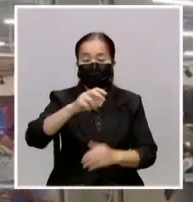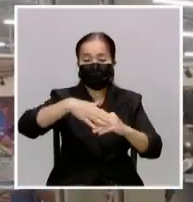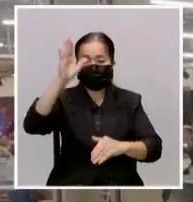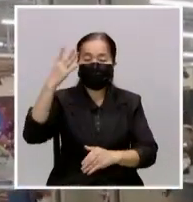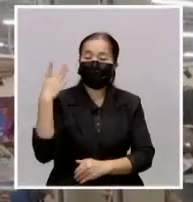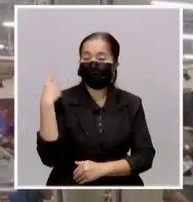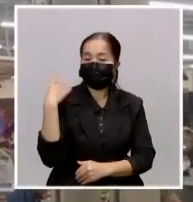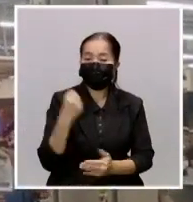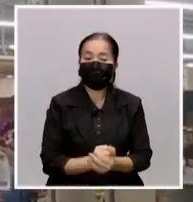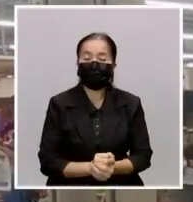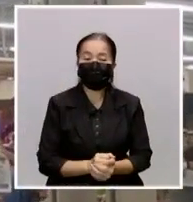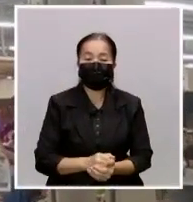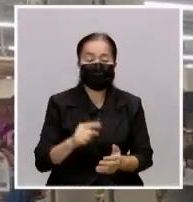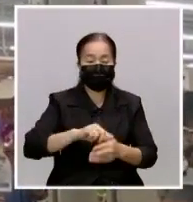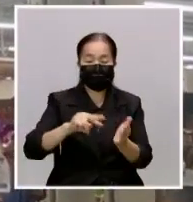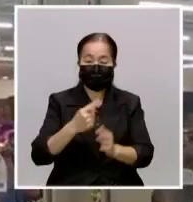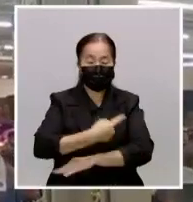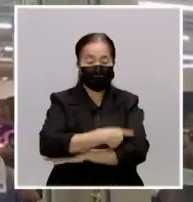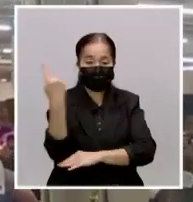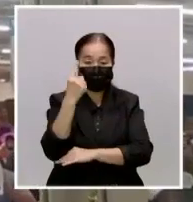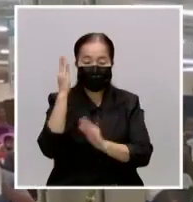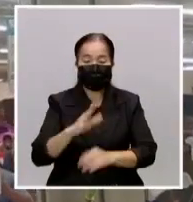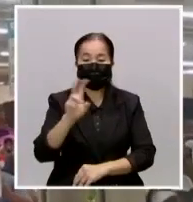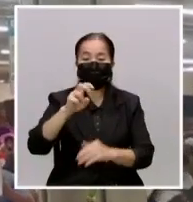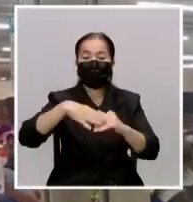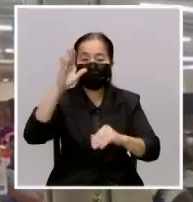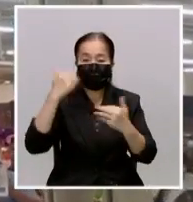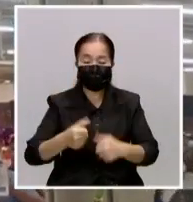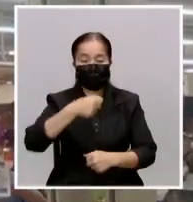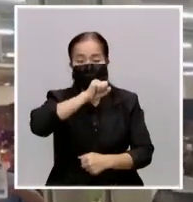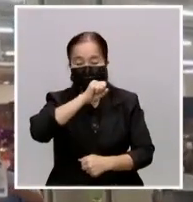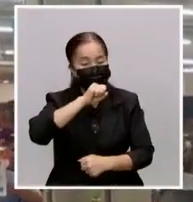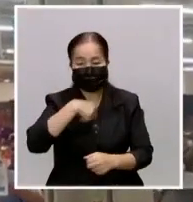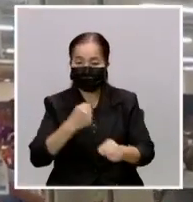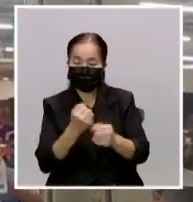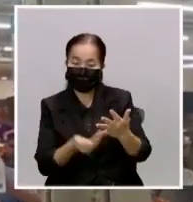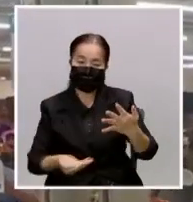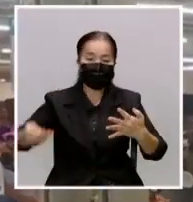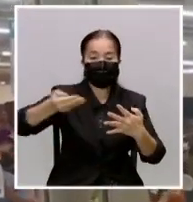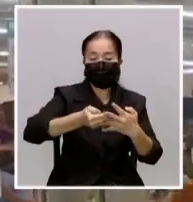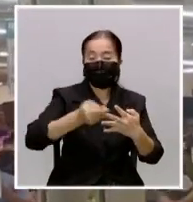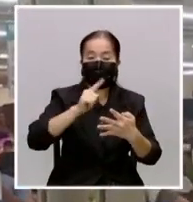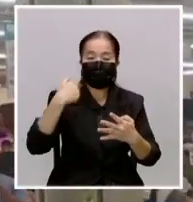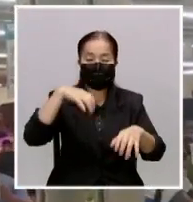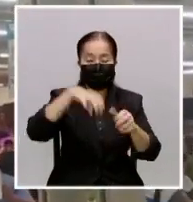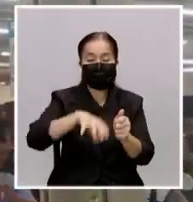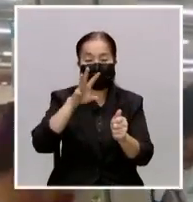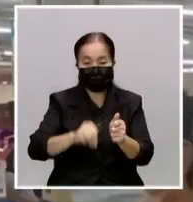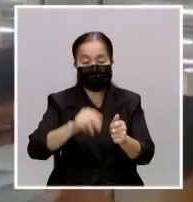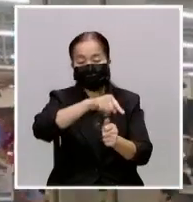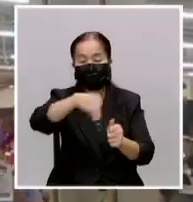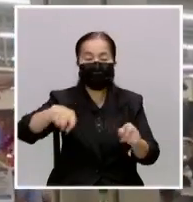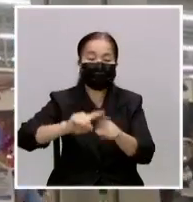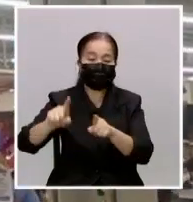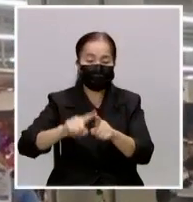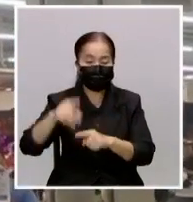นี้เกิดขึ้นเพียงวันเดียวหลังรัฐบาลไต้หวันยกระดับเตือนภัยในกรุงไทเปและปริมณฑลตั้งแต่วันเสา